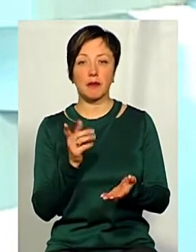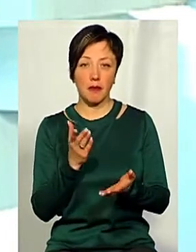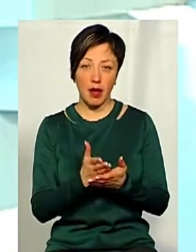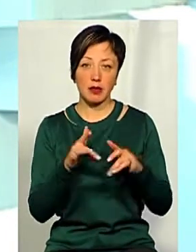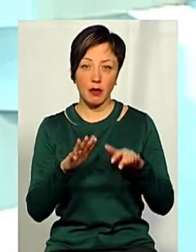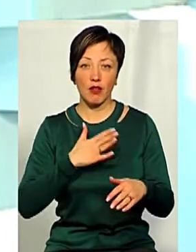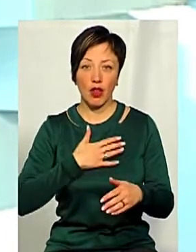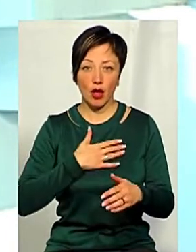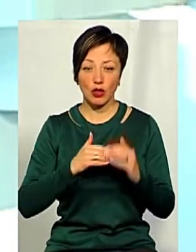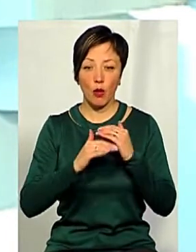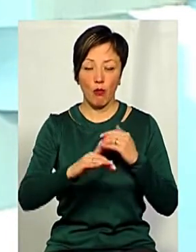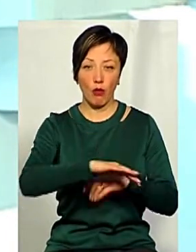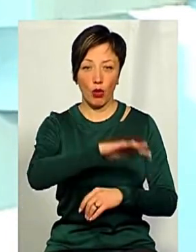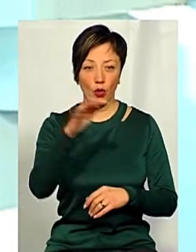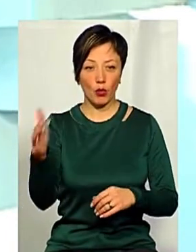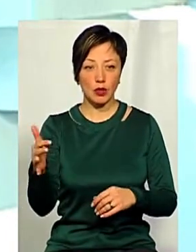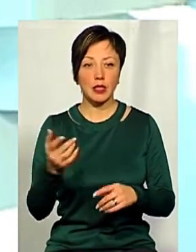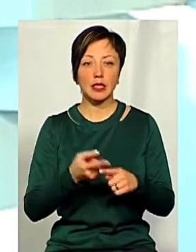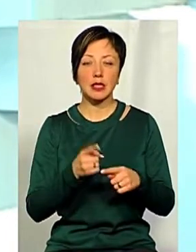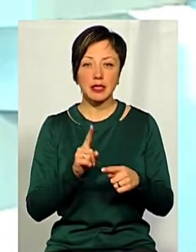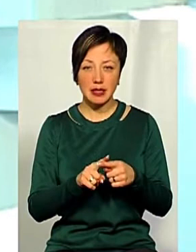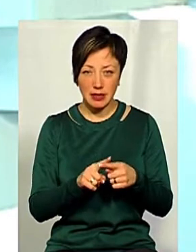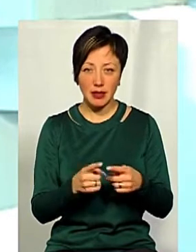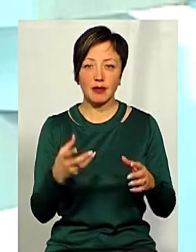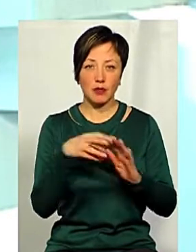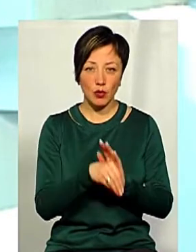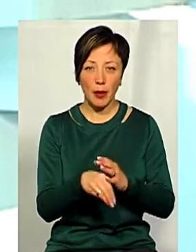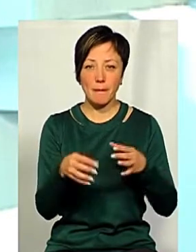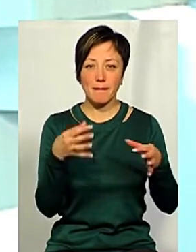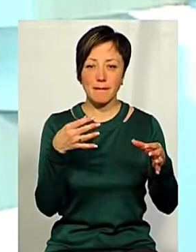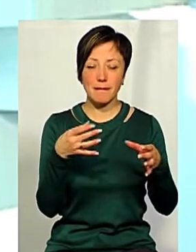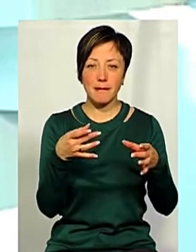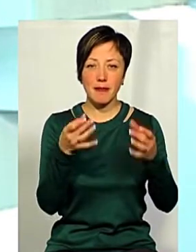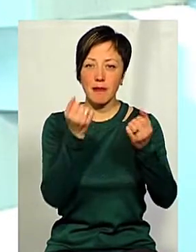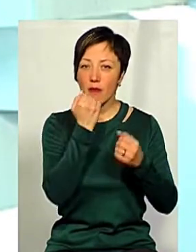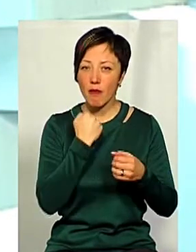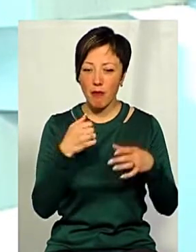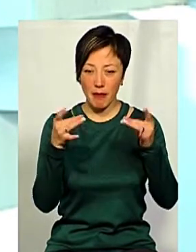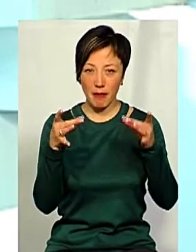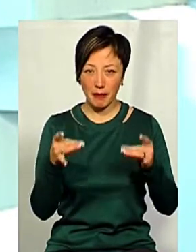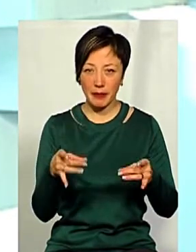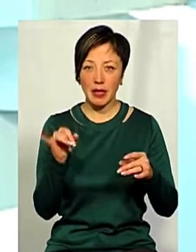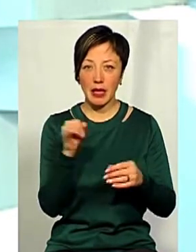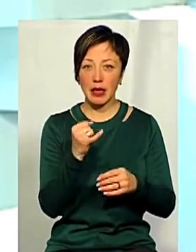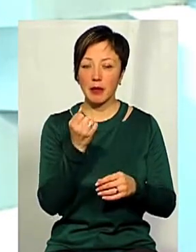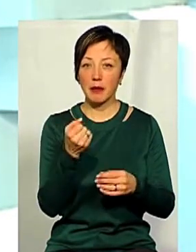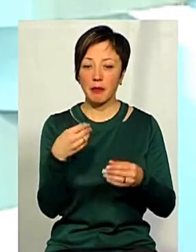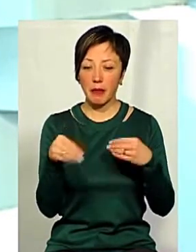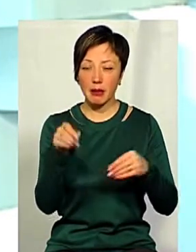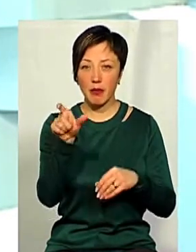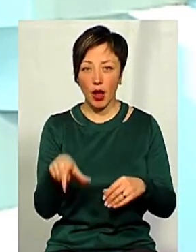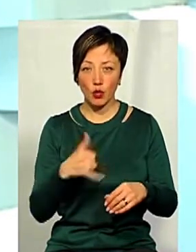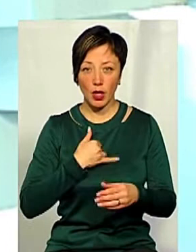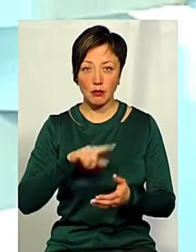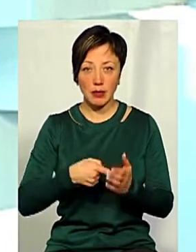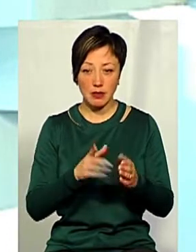наш полігон. Це ж стосується і поліетилену, і пластику, тому що, наприклад, ПЕТ-пляшку можна ще в нашому місті відсортувати,